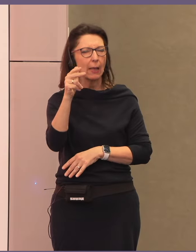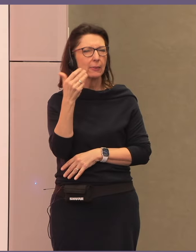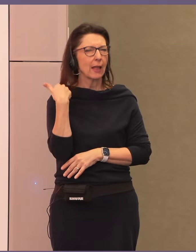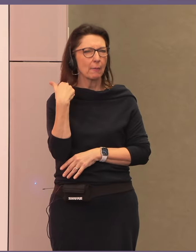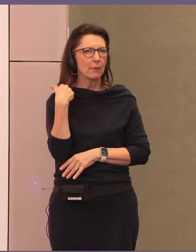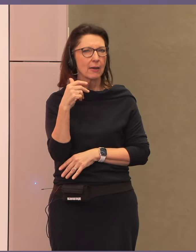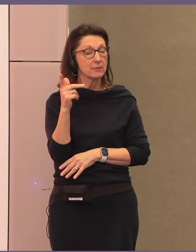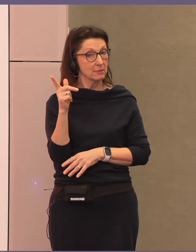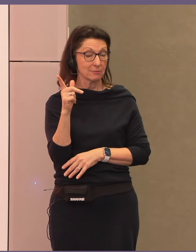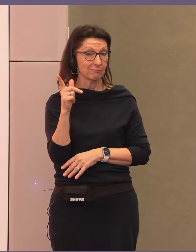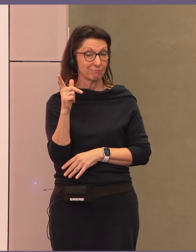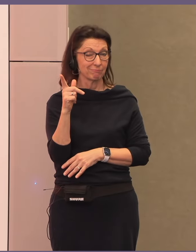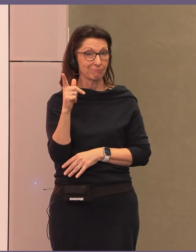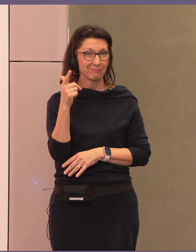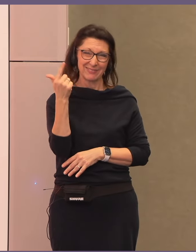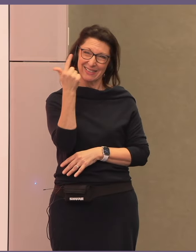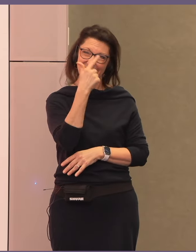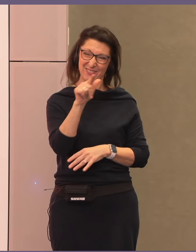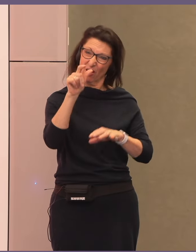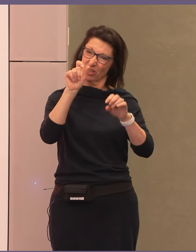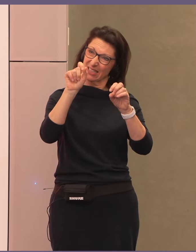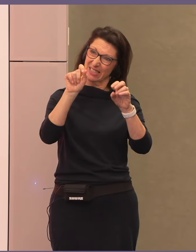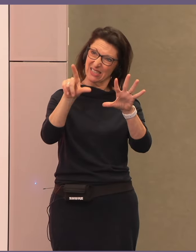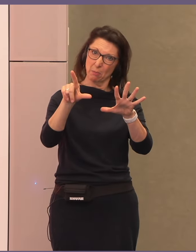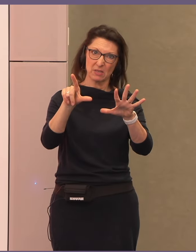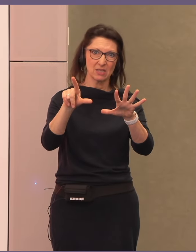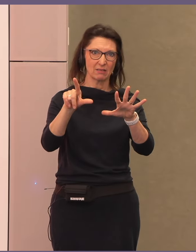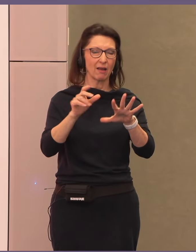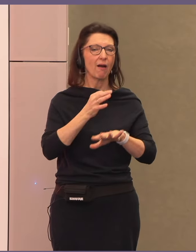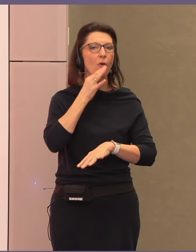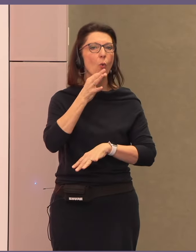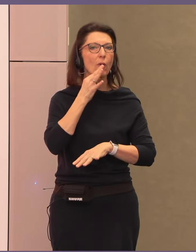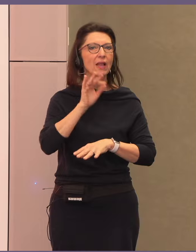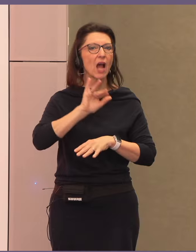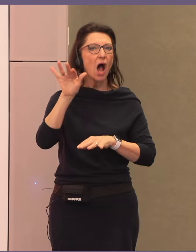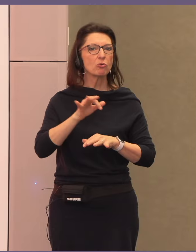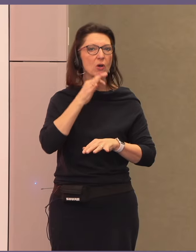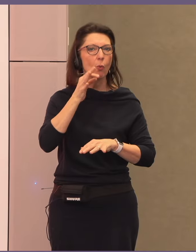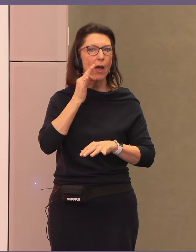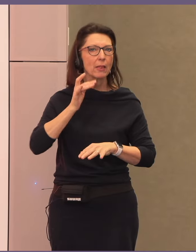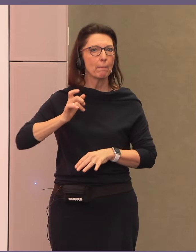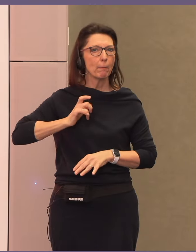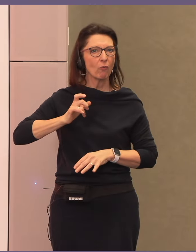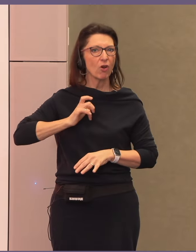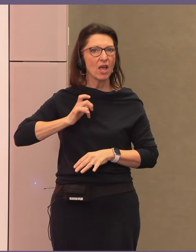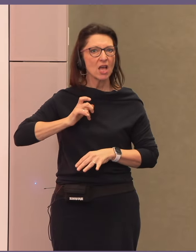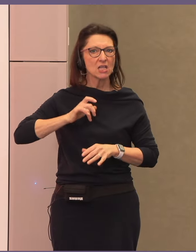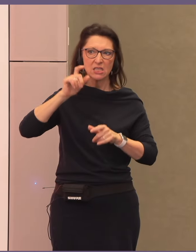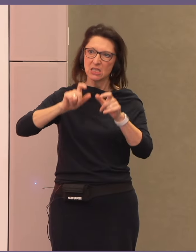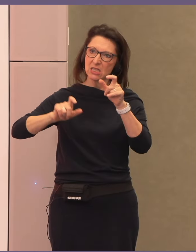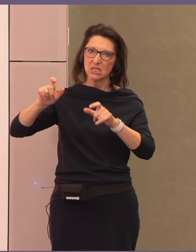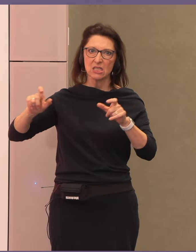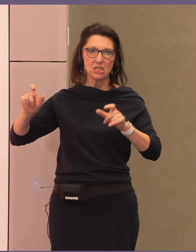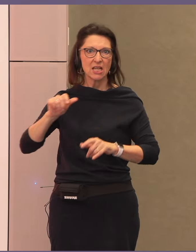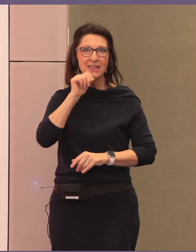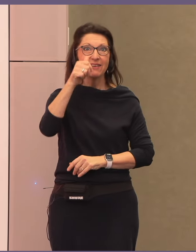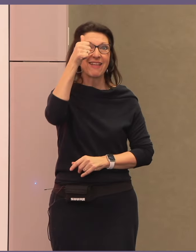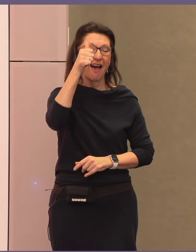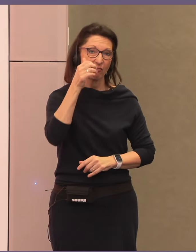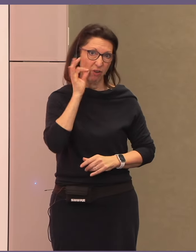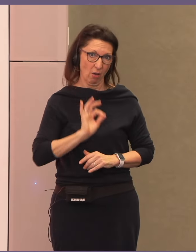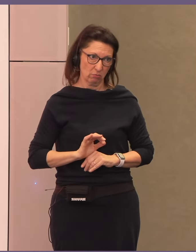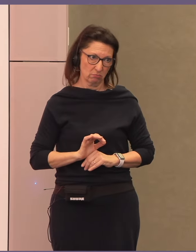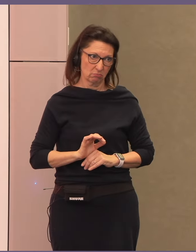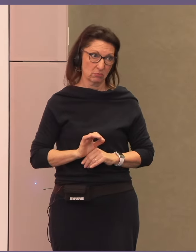Frau an der unter den 217 bezahlten ordentlichen und außerordentlichen Professoren im Personalstand der Universität Wien und sogar von den